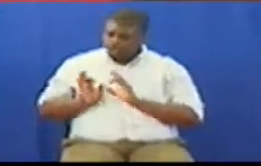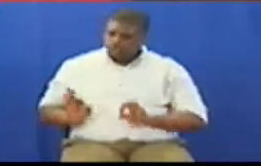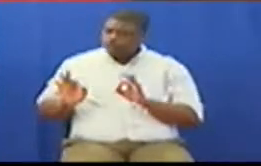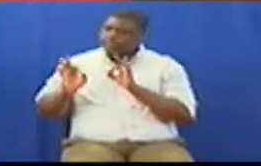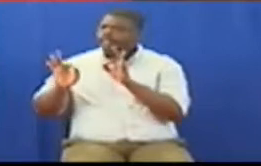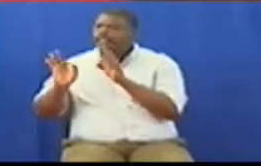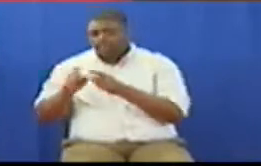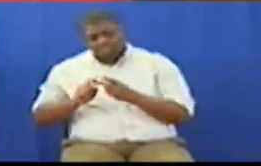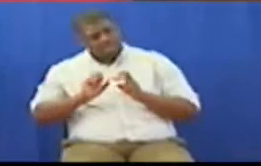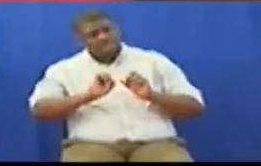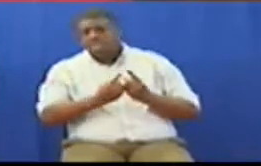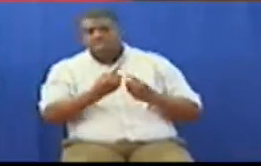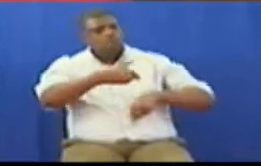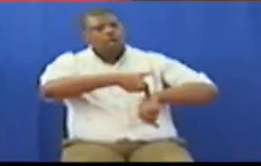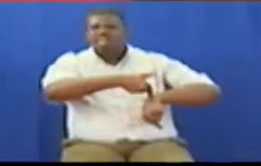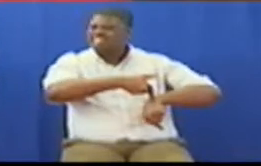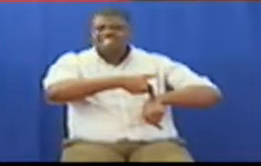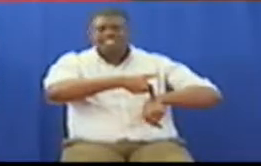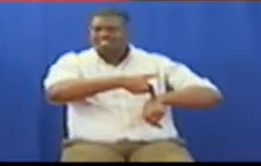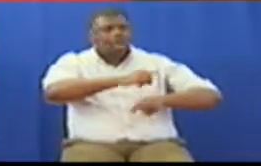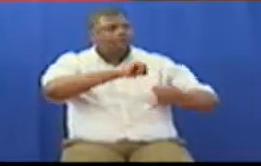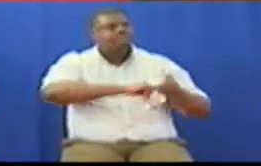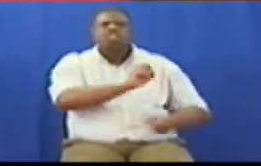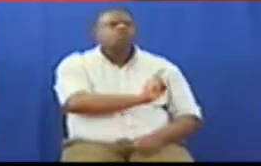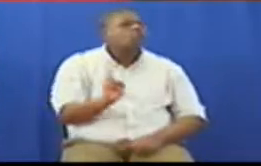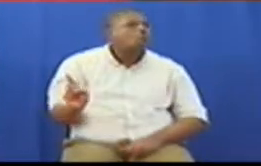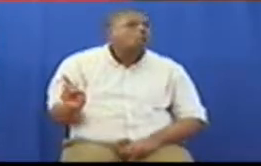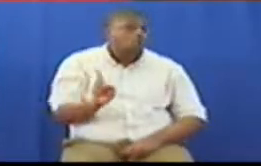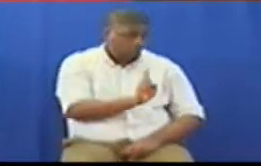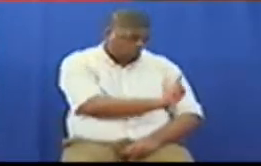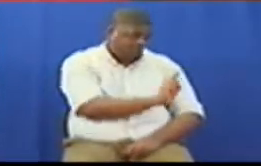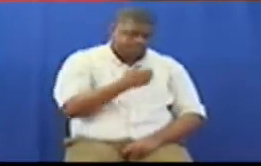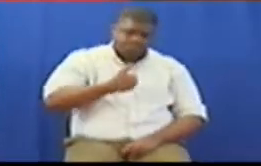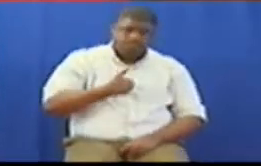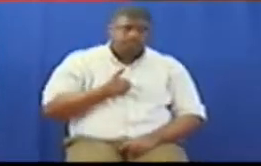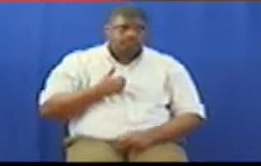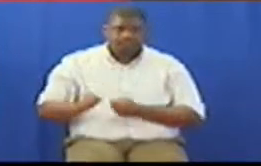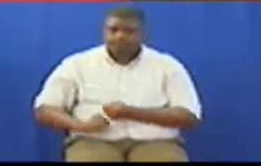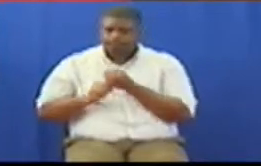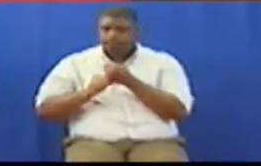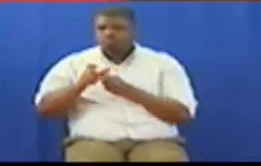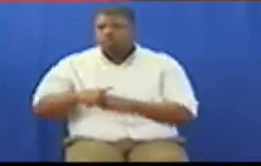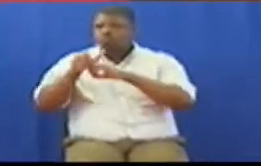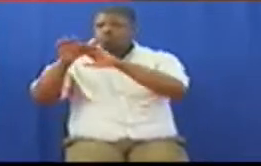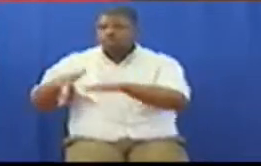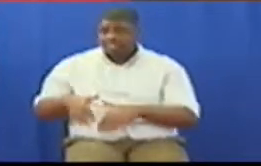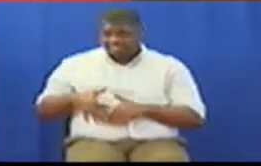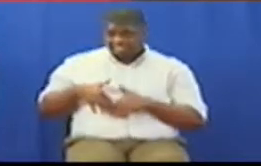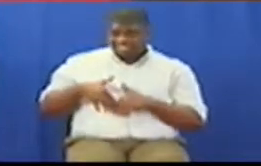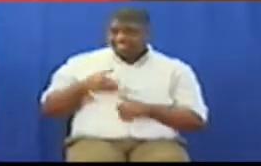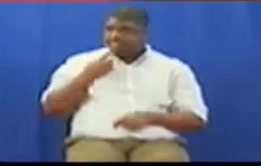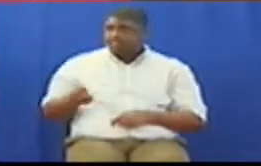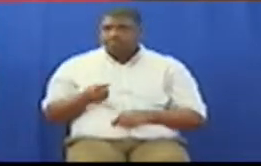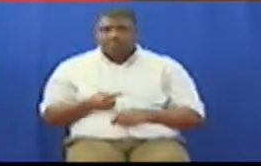rafiki. Kwa Mheshimiwa Speaker, na mimi sina budi kuungana na wabunge wengi kusema kwamba